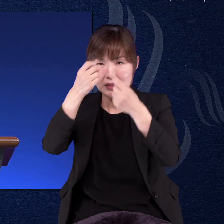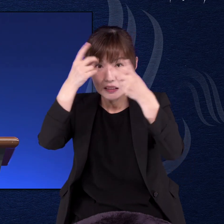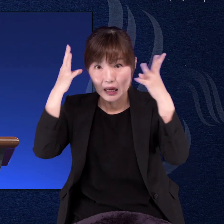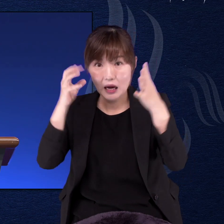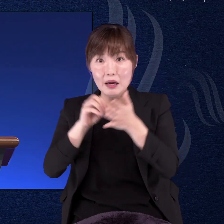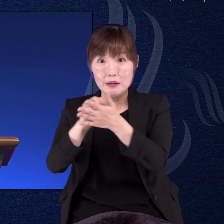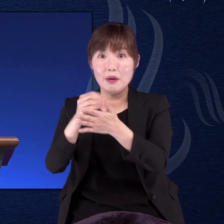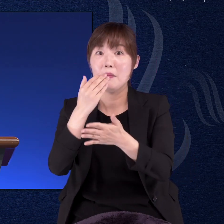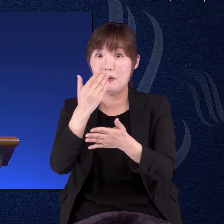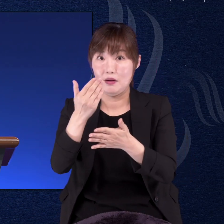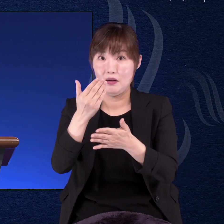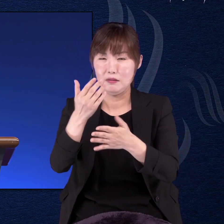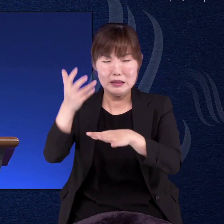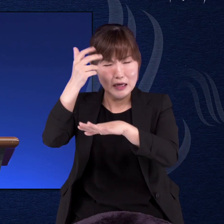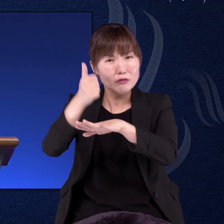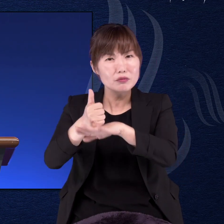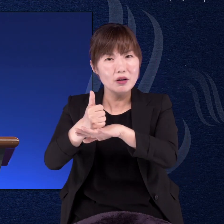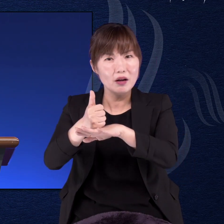하지만